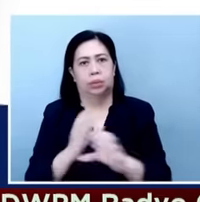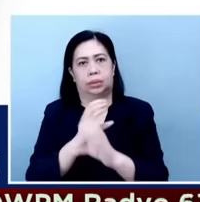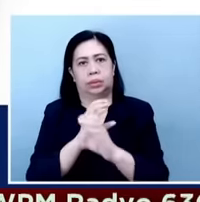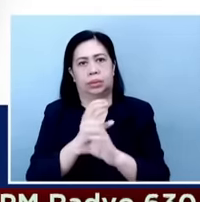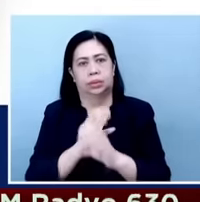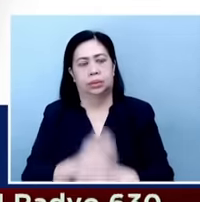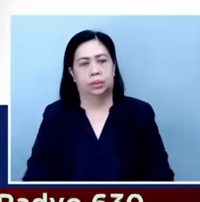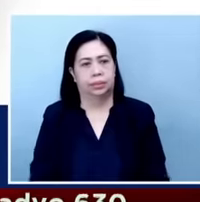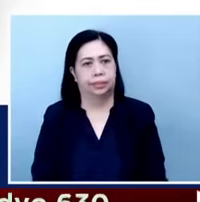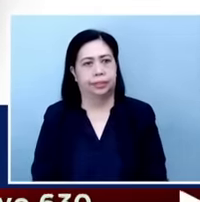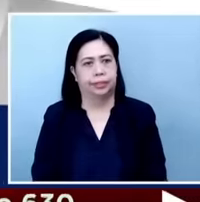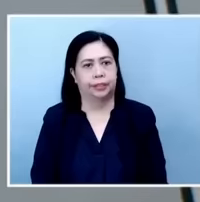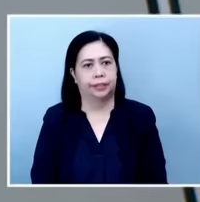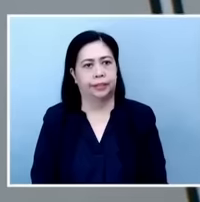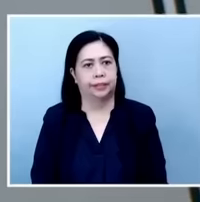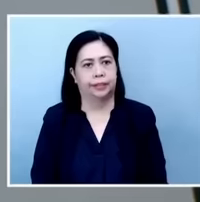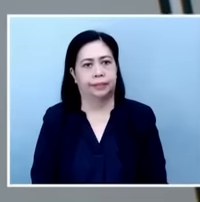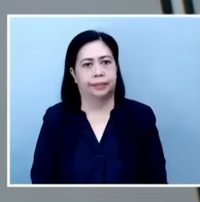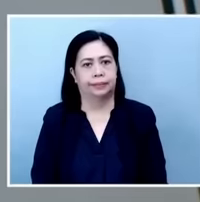sasakyan.